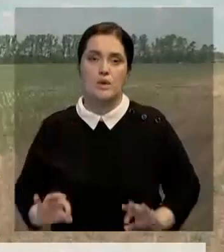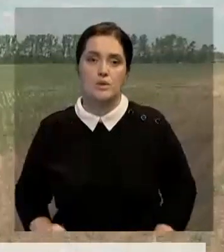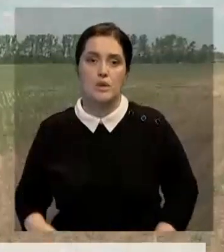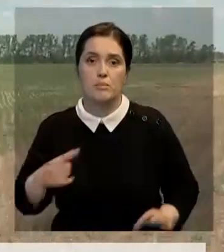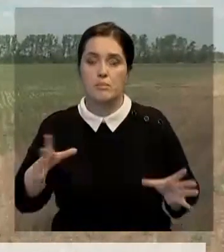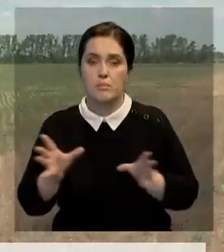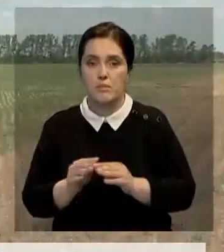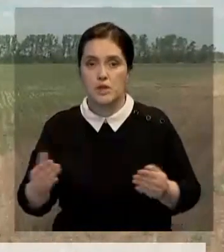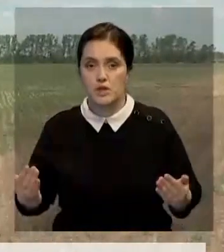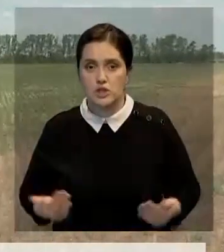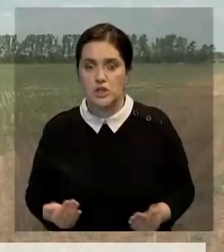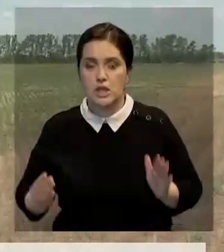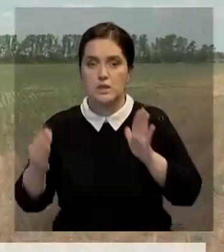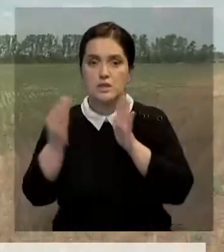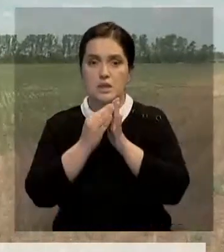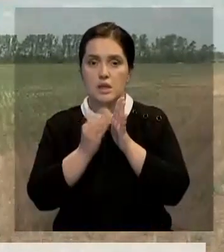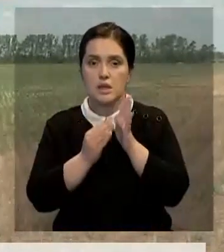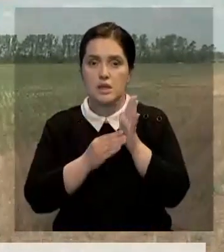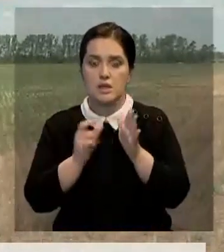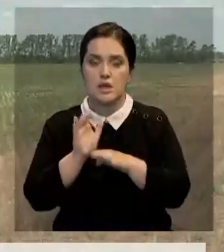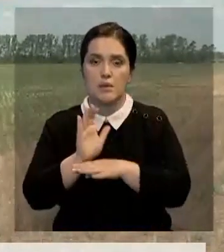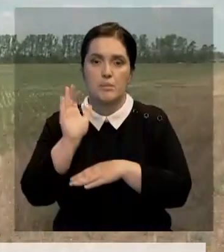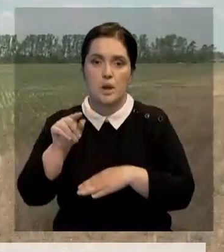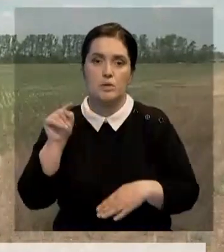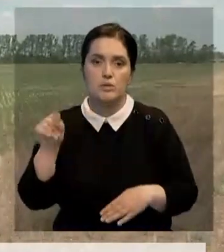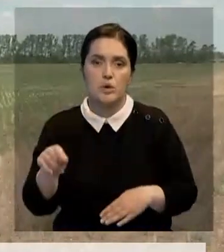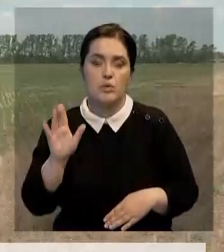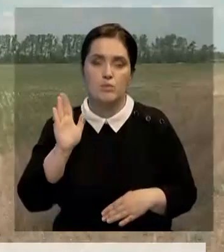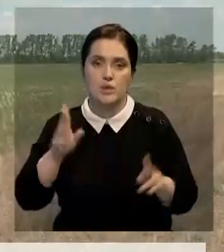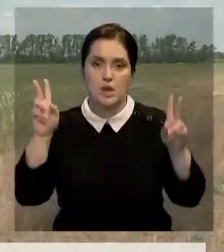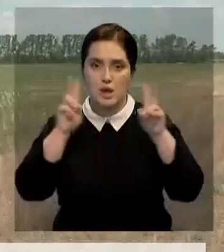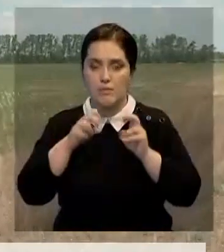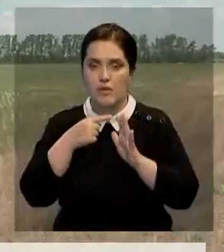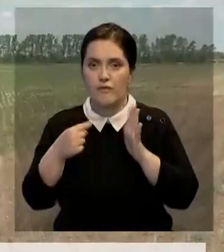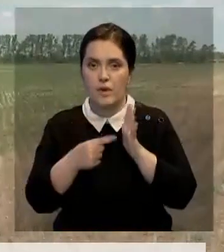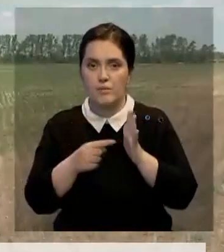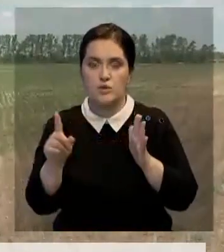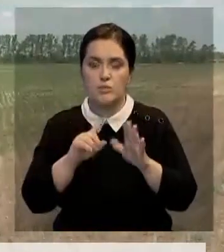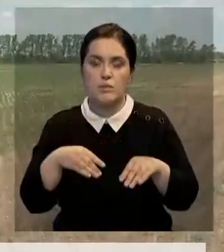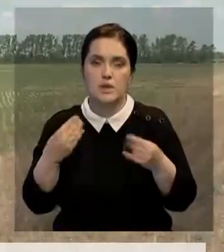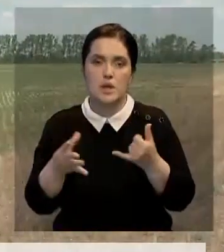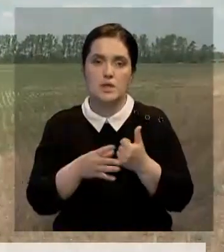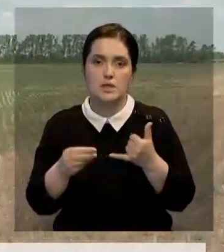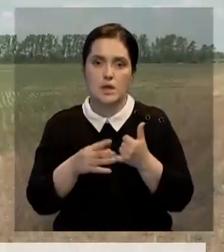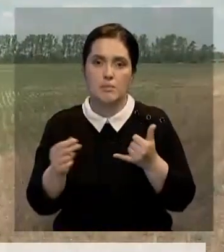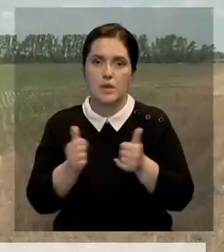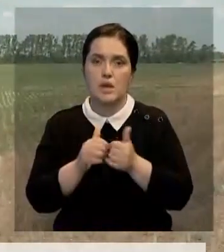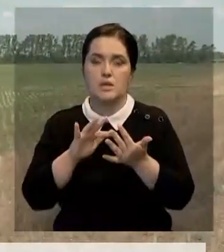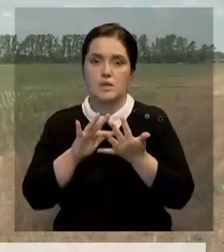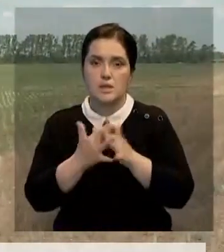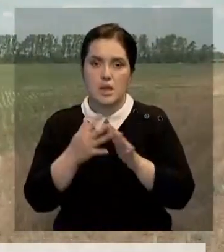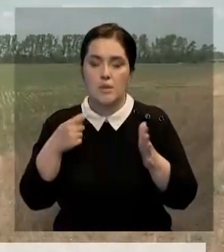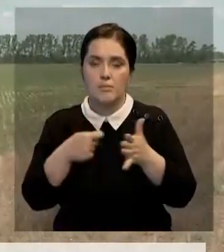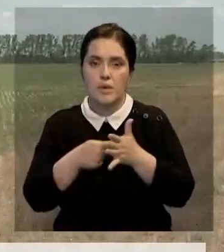с жителями села составили протокол и направили туда. Они будут рассматривать вопрос для того, чтобы отдать земли вокруг села под пастбища,